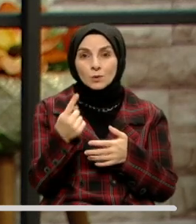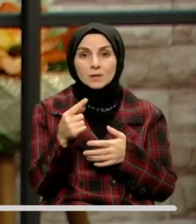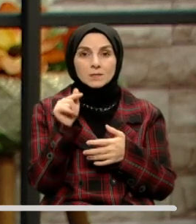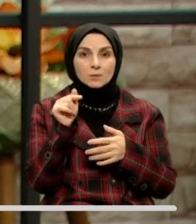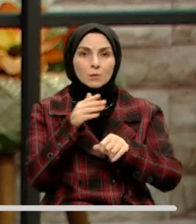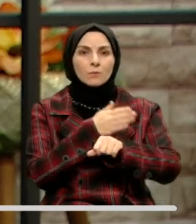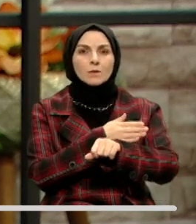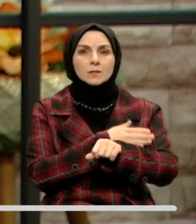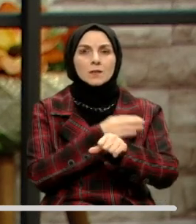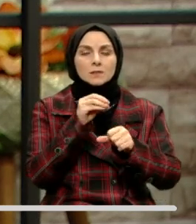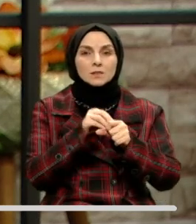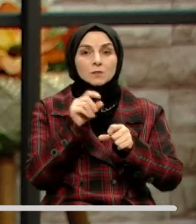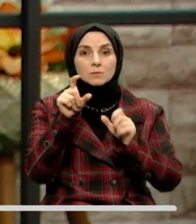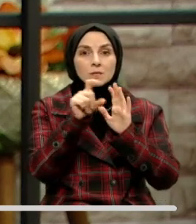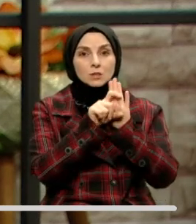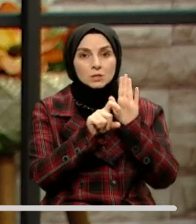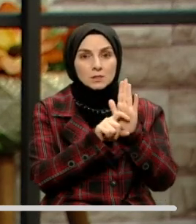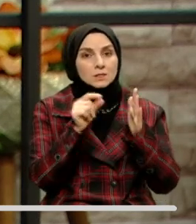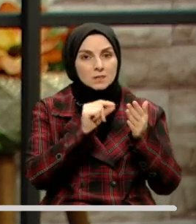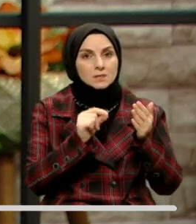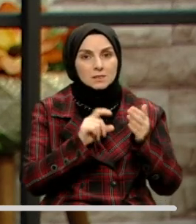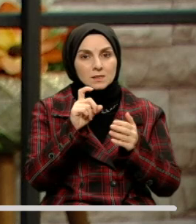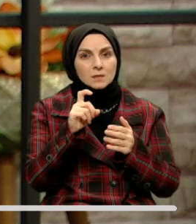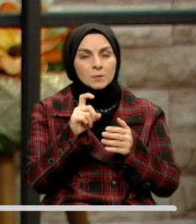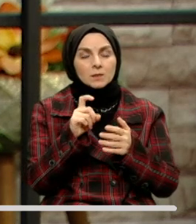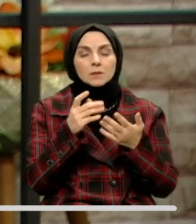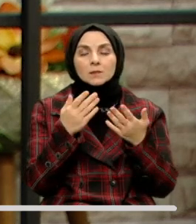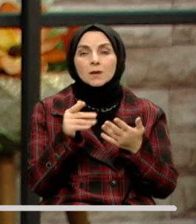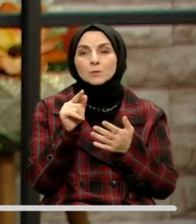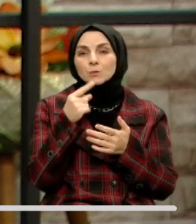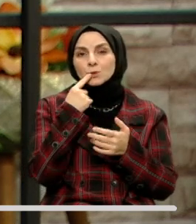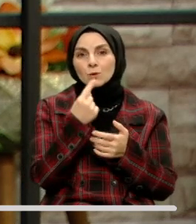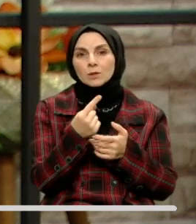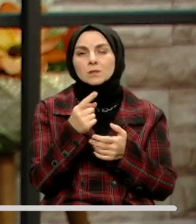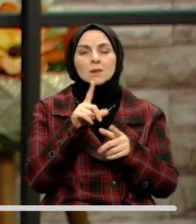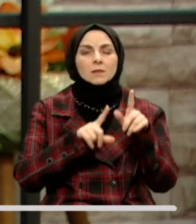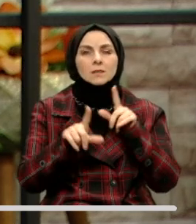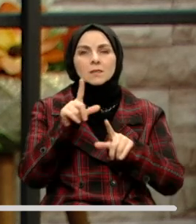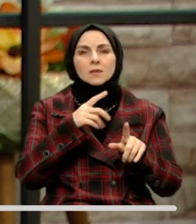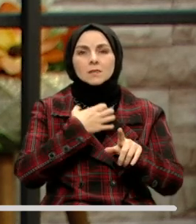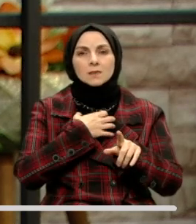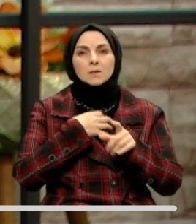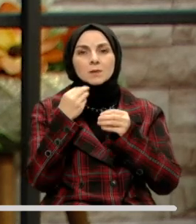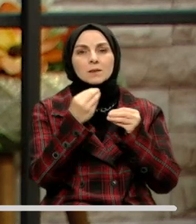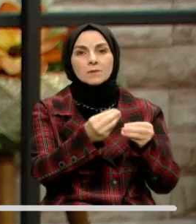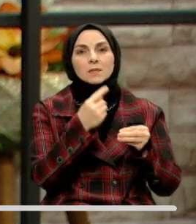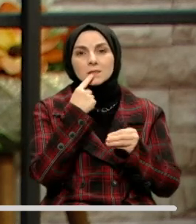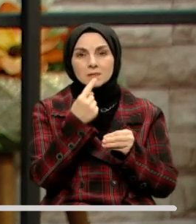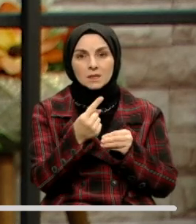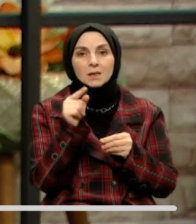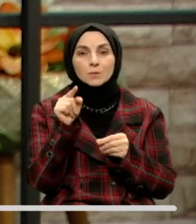şiir yazılır mı? Mümkün değil. Sonrasında ihtiyaç sahiplerine veririz diye ikna ederek Mehmet Akif